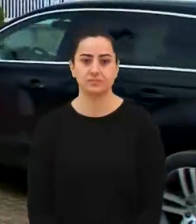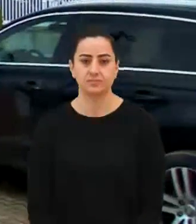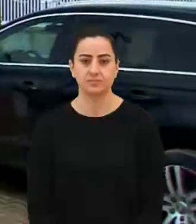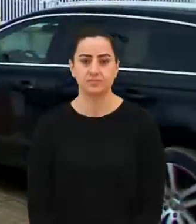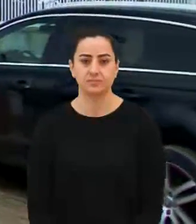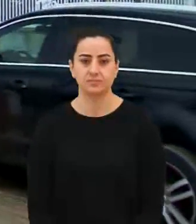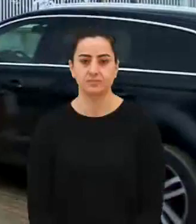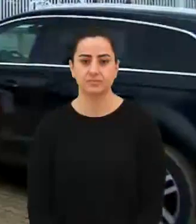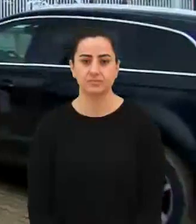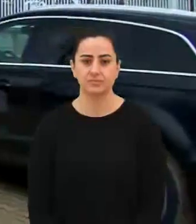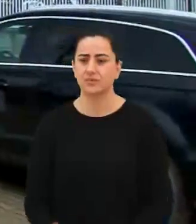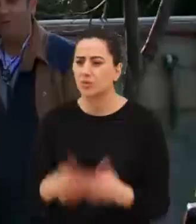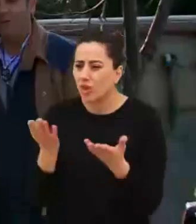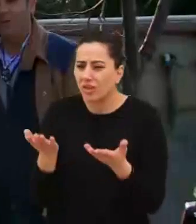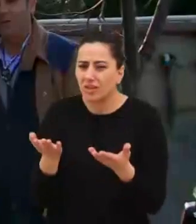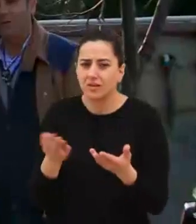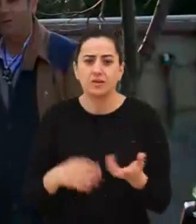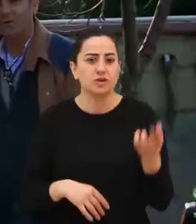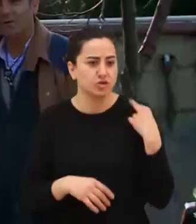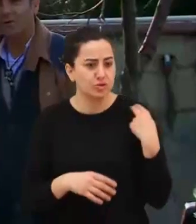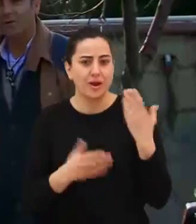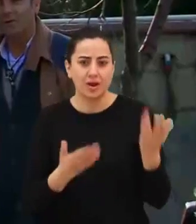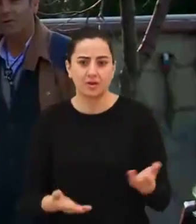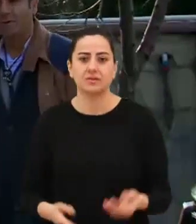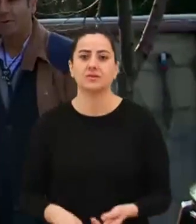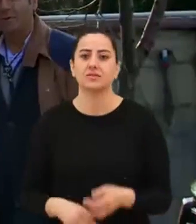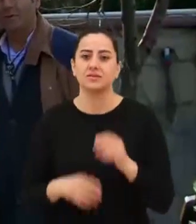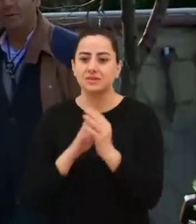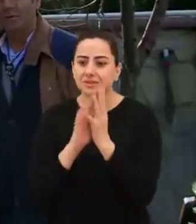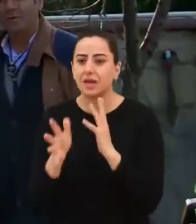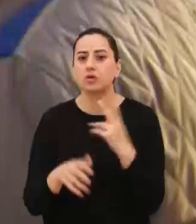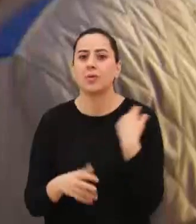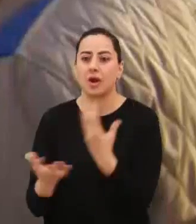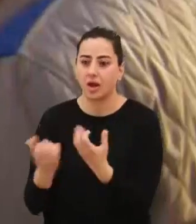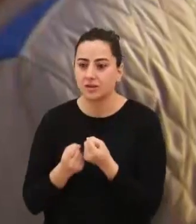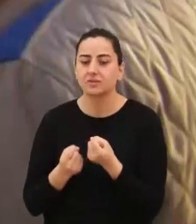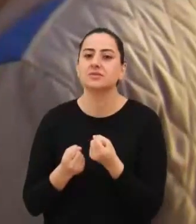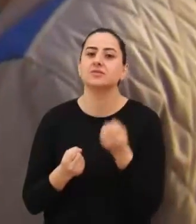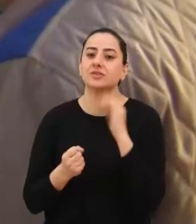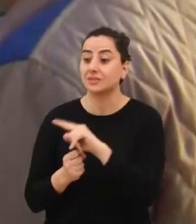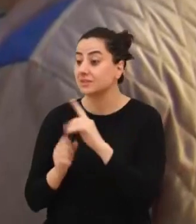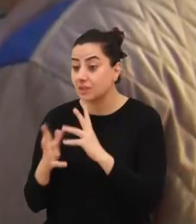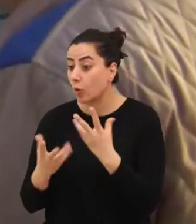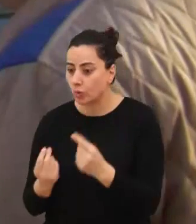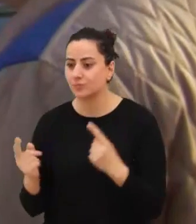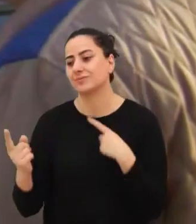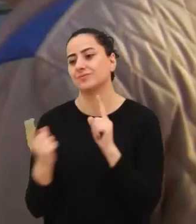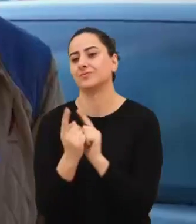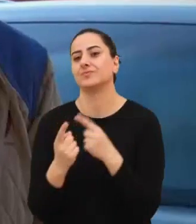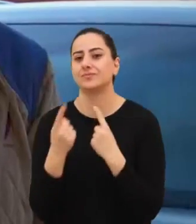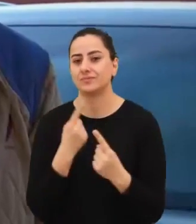gişesi kurmuş. Bu ne ya? Numaratör efendim. Buradan sıra numarası alacaksınız. Sıranız geldiği zaman sizinle